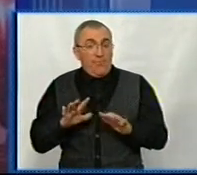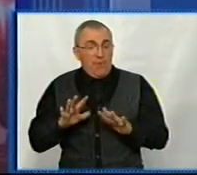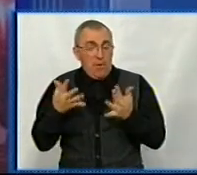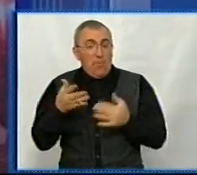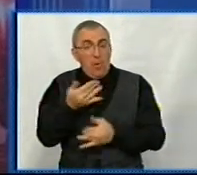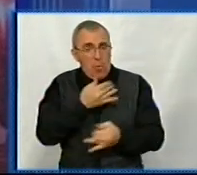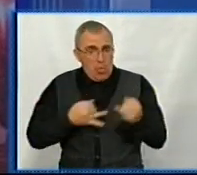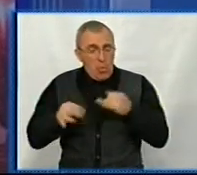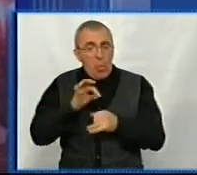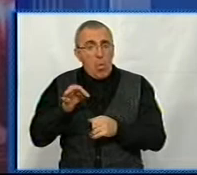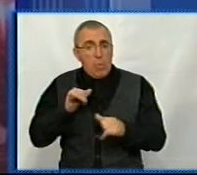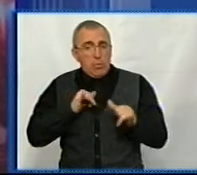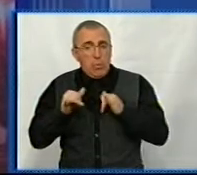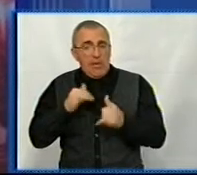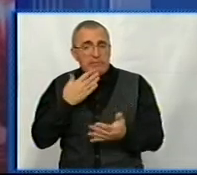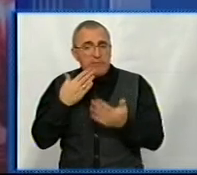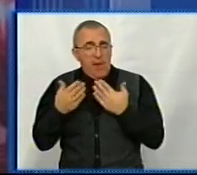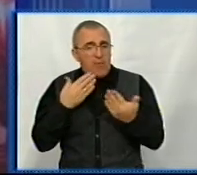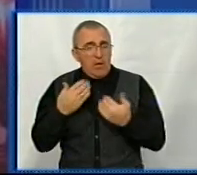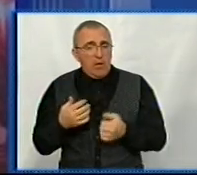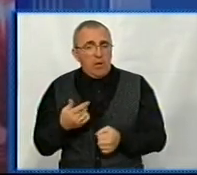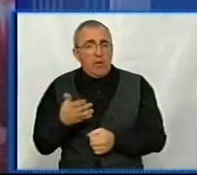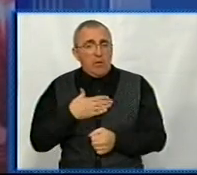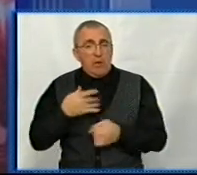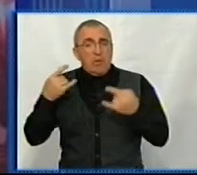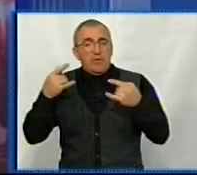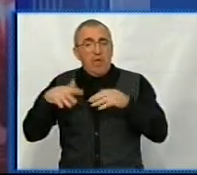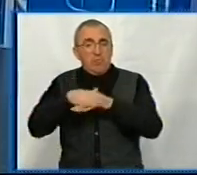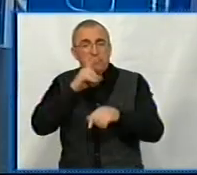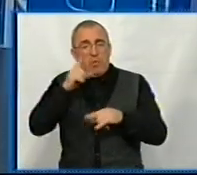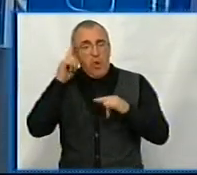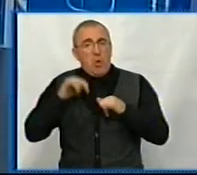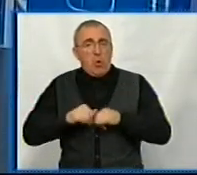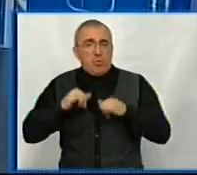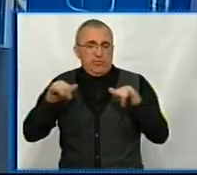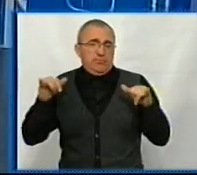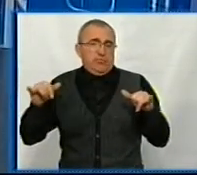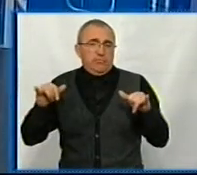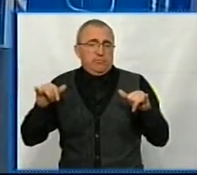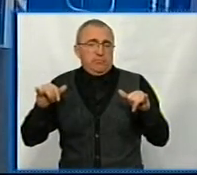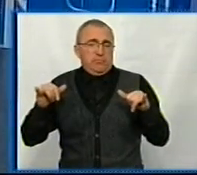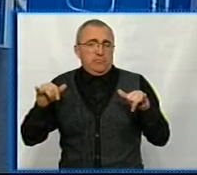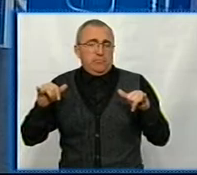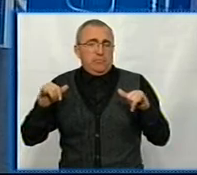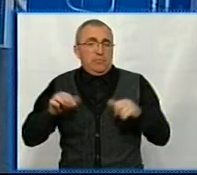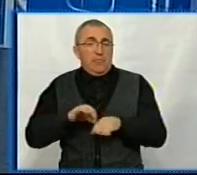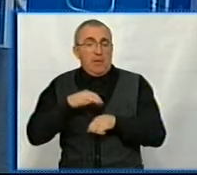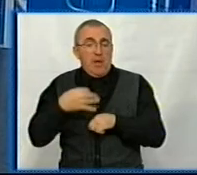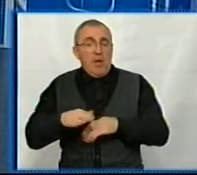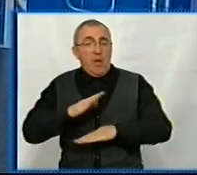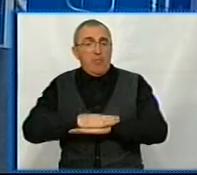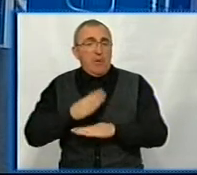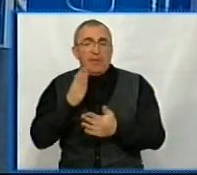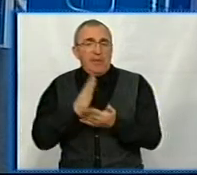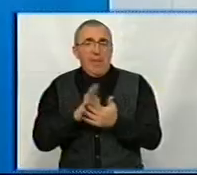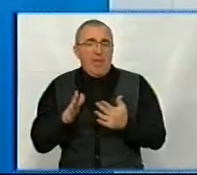ми говоримо про толерантне ставлення? Наше суспільство розвивається. І те, насильницька поведінка, вона не